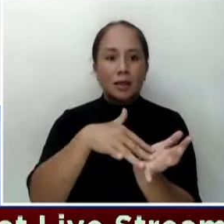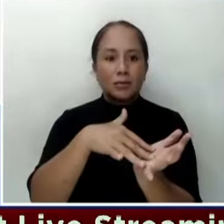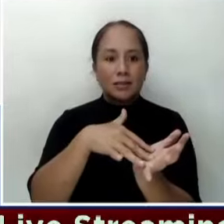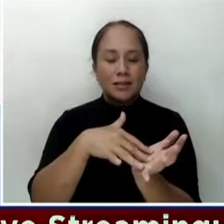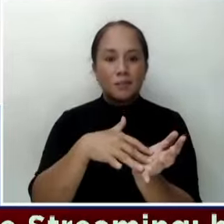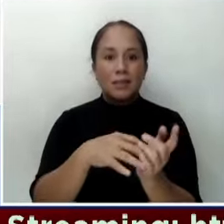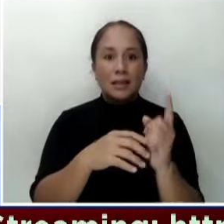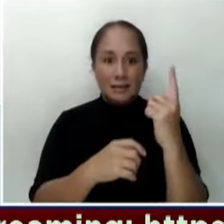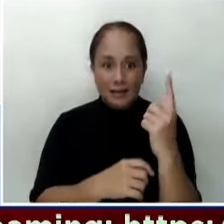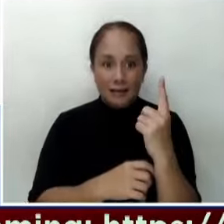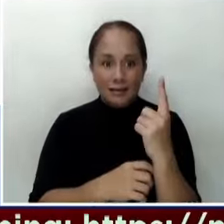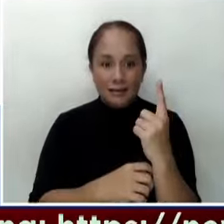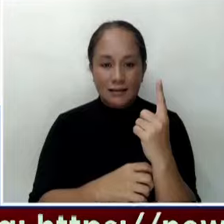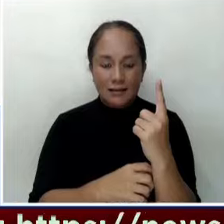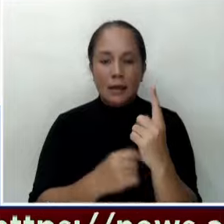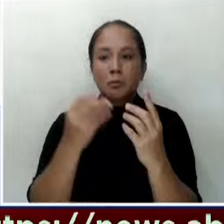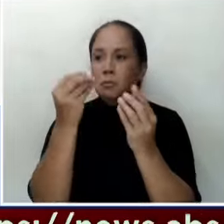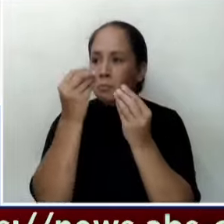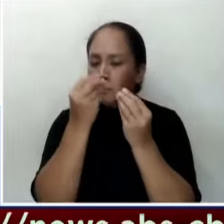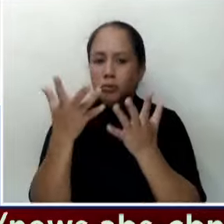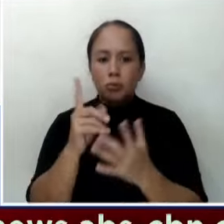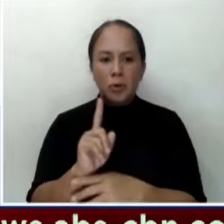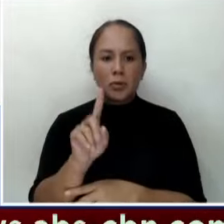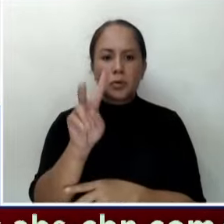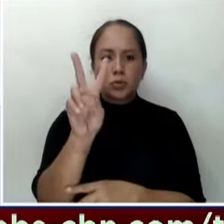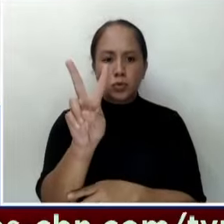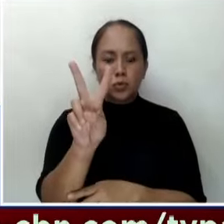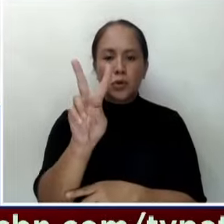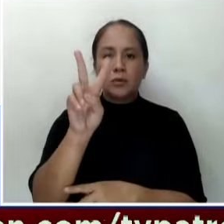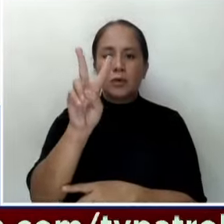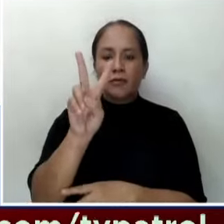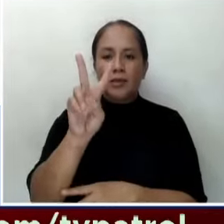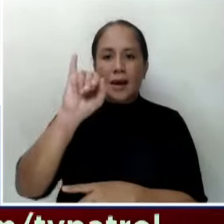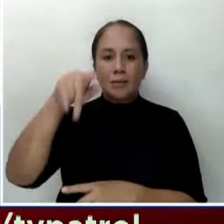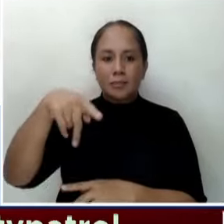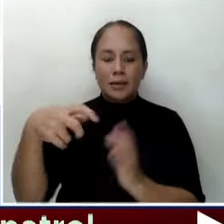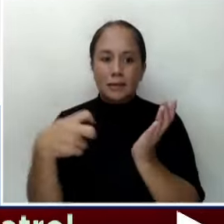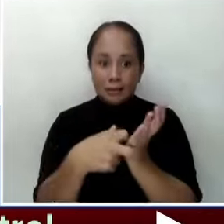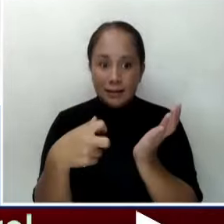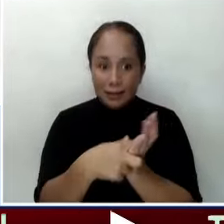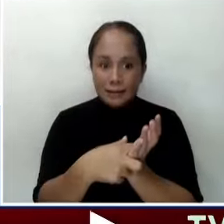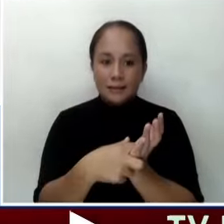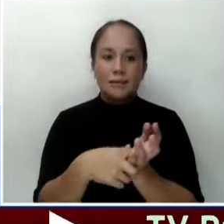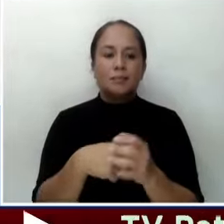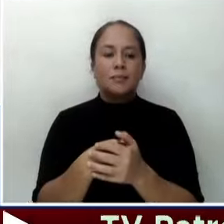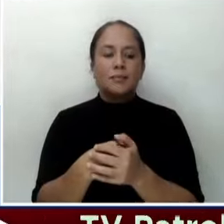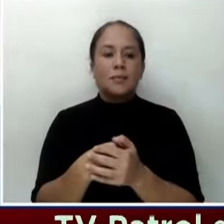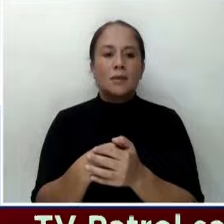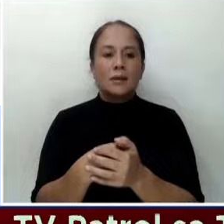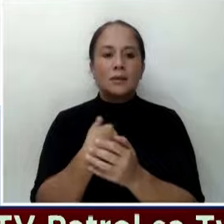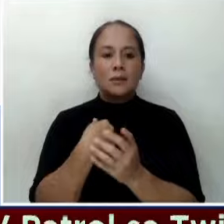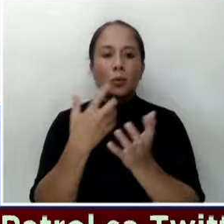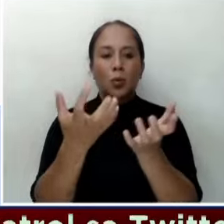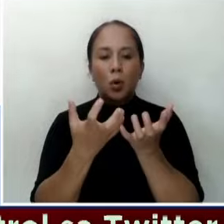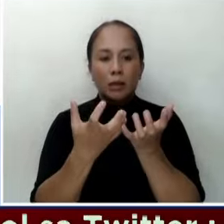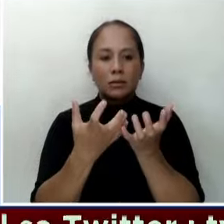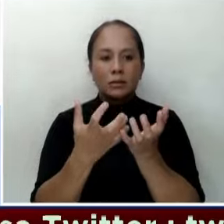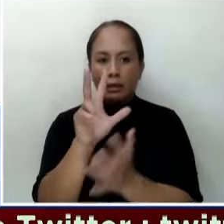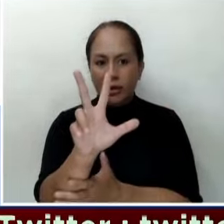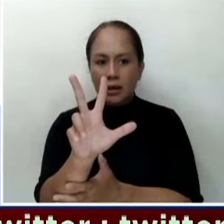isa. Ang sabi ko lang naman po, dalawang VIP tickets, tapos gusto niya na po na tatlo na